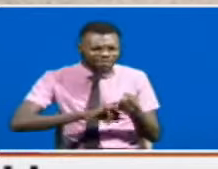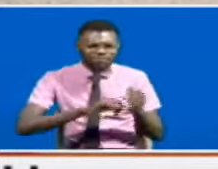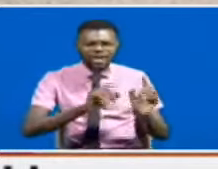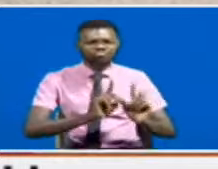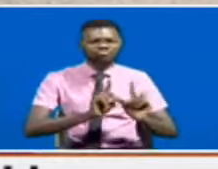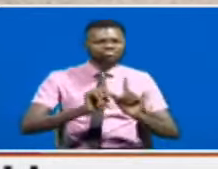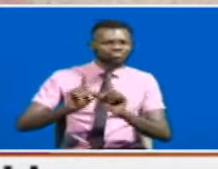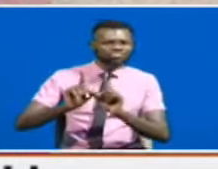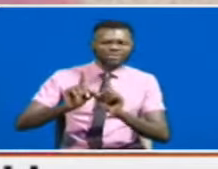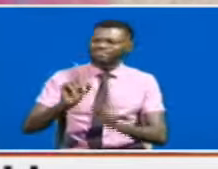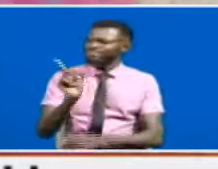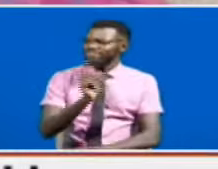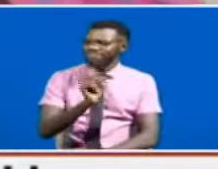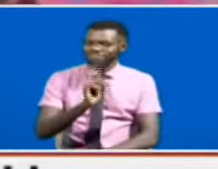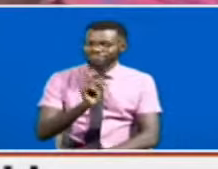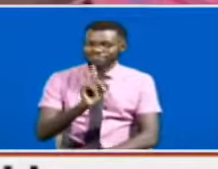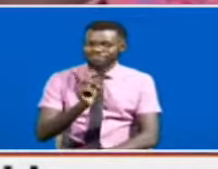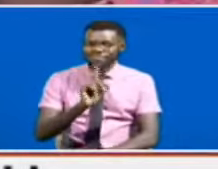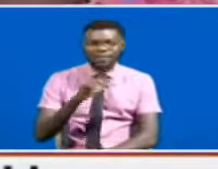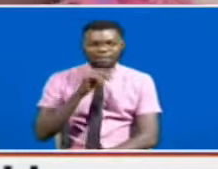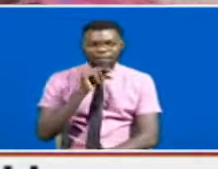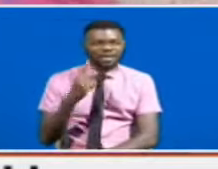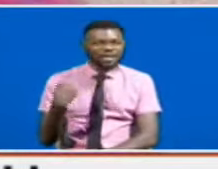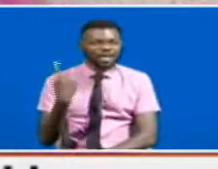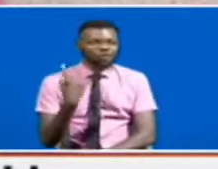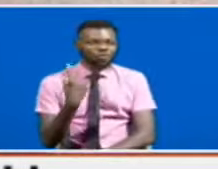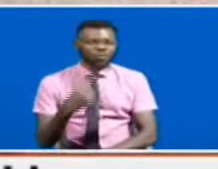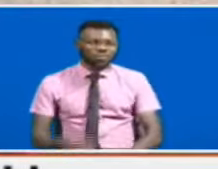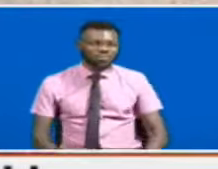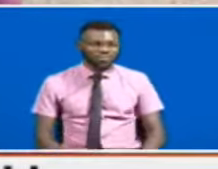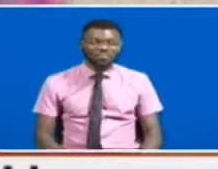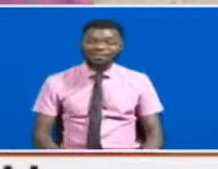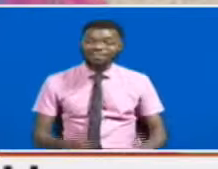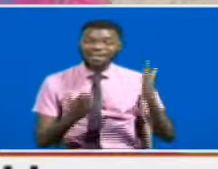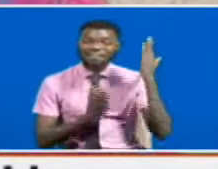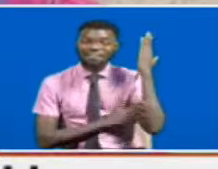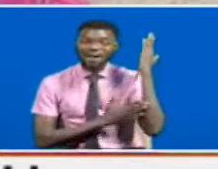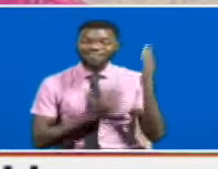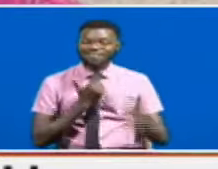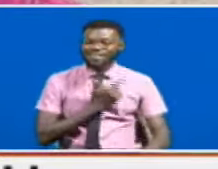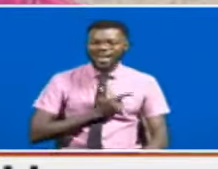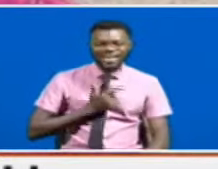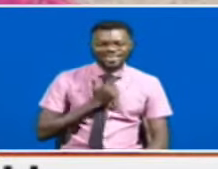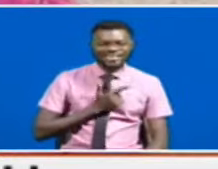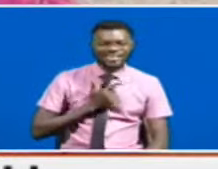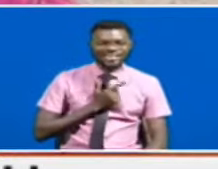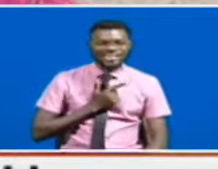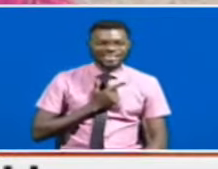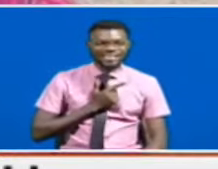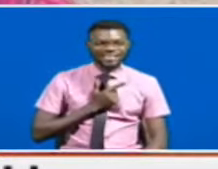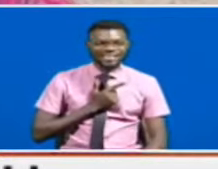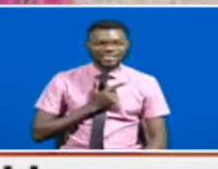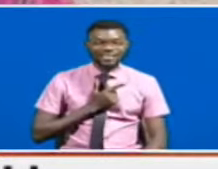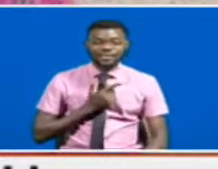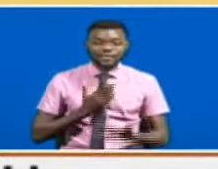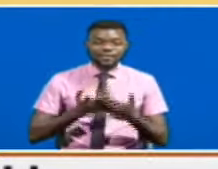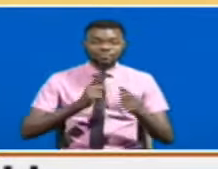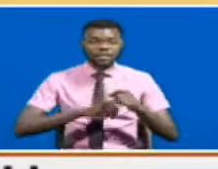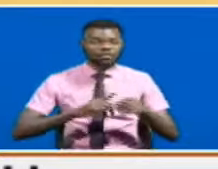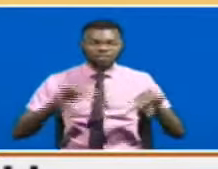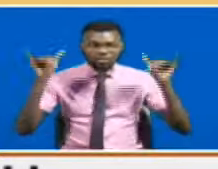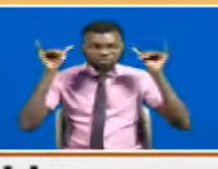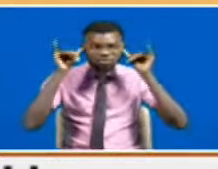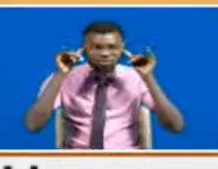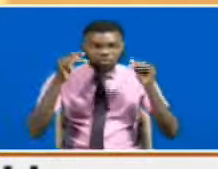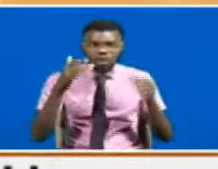ndio utafanya yale mambo mengine. So hiyo ni kama balaa, utaleta nuksi. Hata buli naweza kataa kupikana.